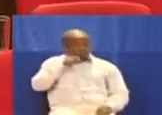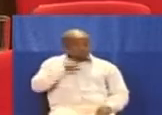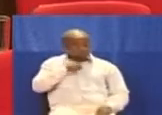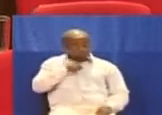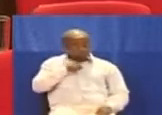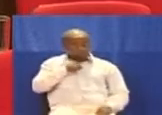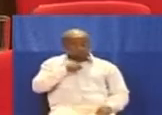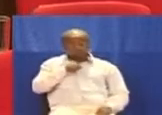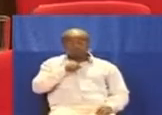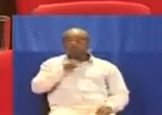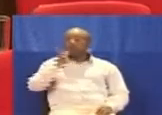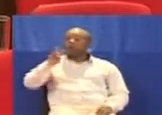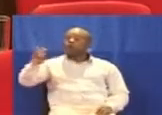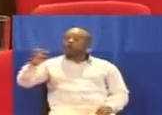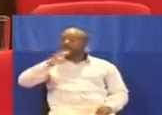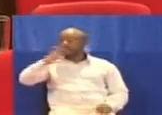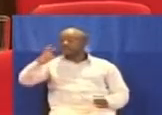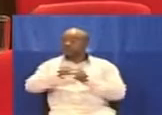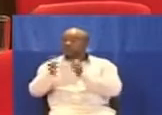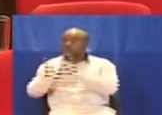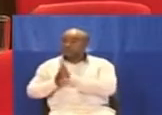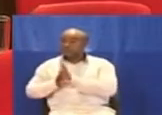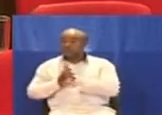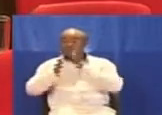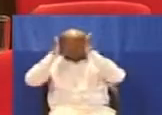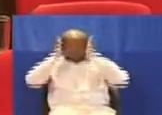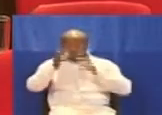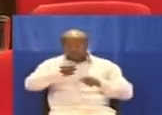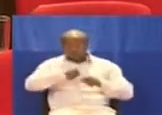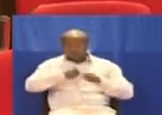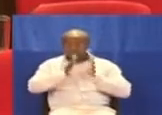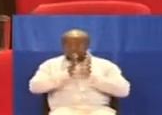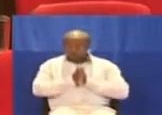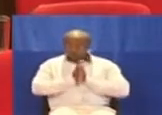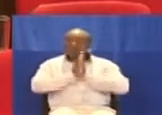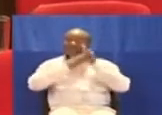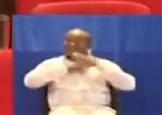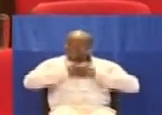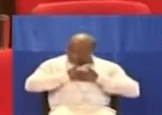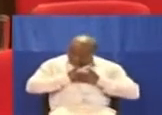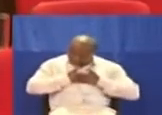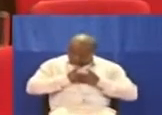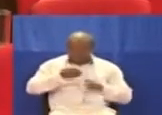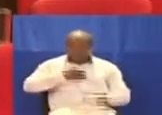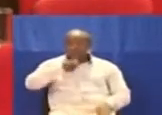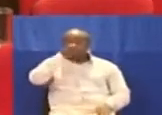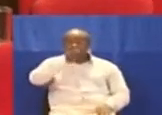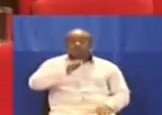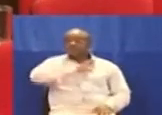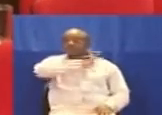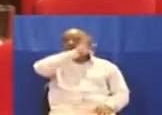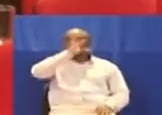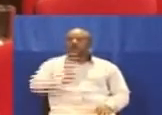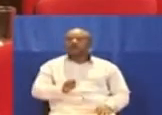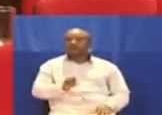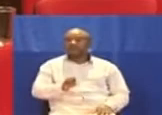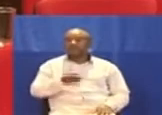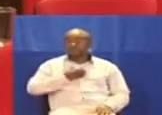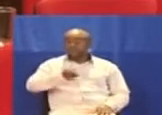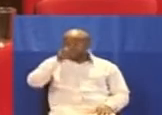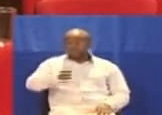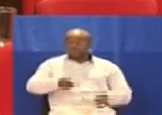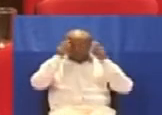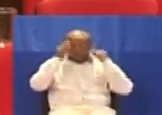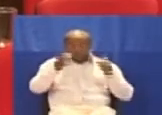yani COVID-19. Mheshimiwa Spika, nashukuru sana, asante sana. Nawapongeza wote, ninampongeza pia Mheshimiwa